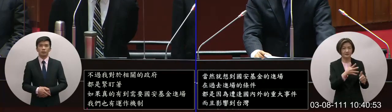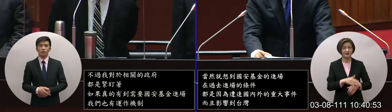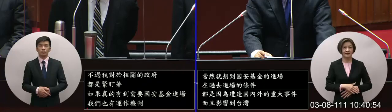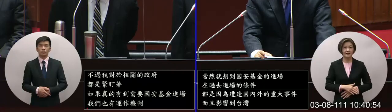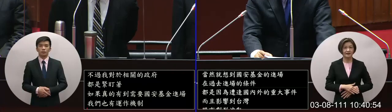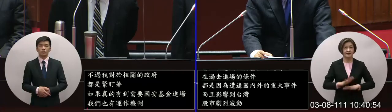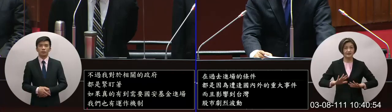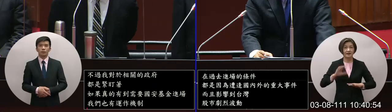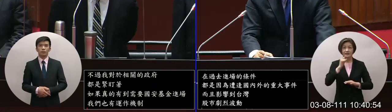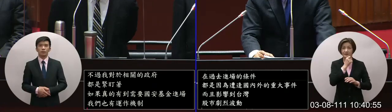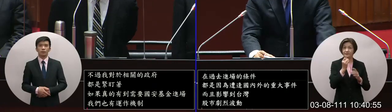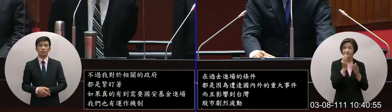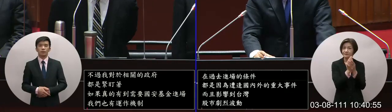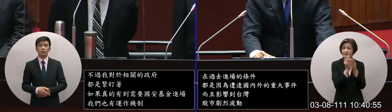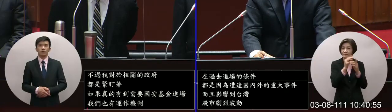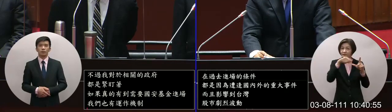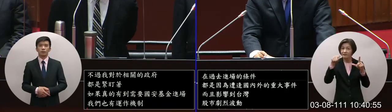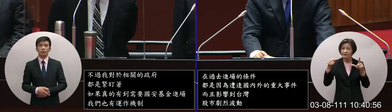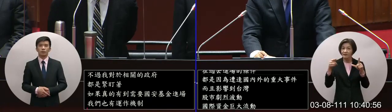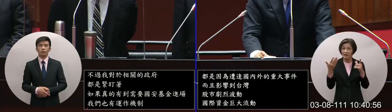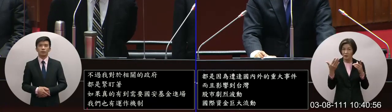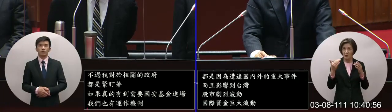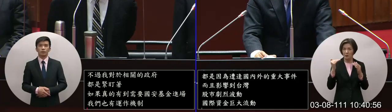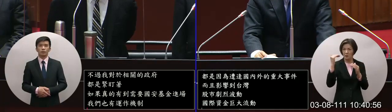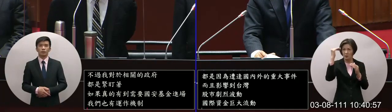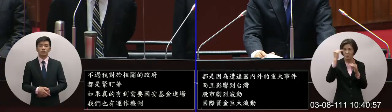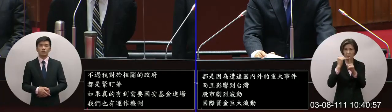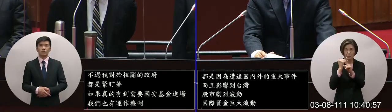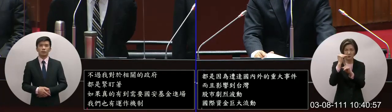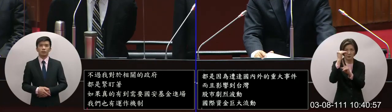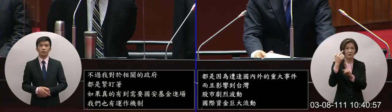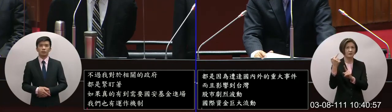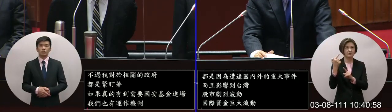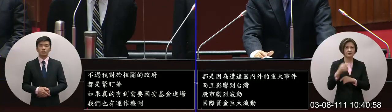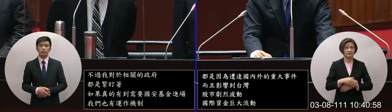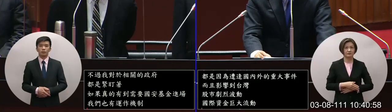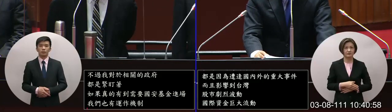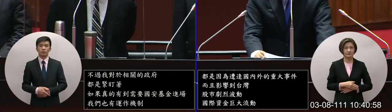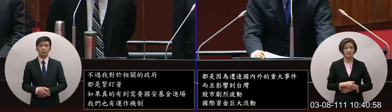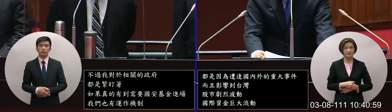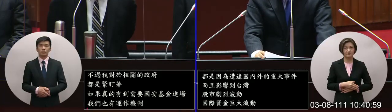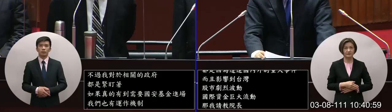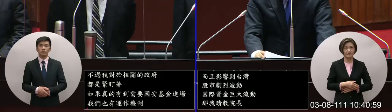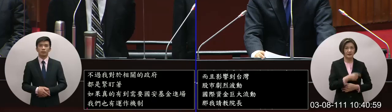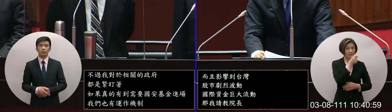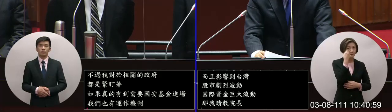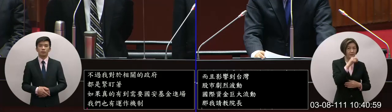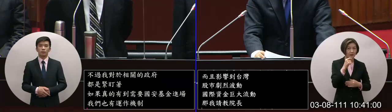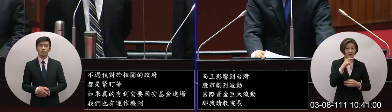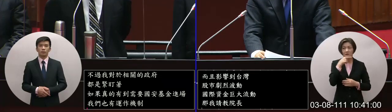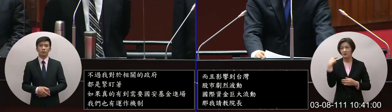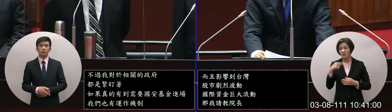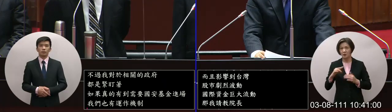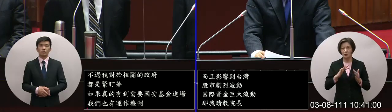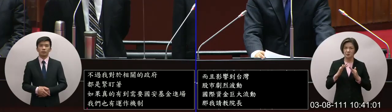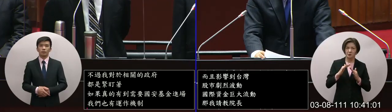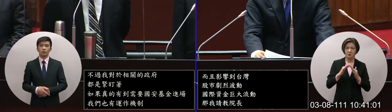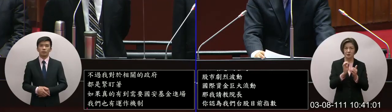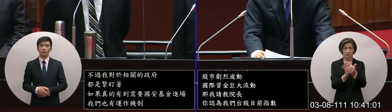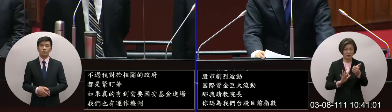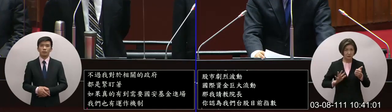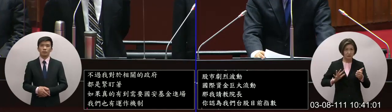数哦这个位居高点呐、啊、的状况下，面临俄乌战争的事件影